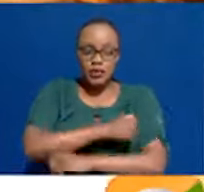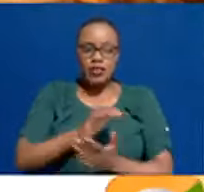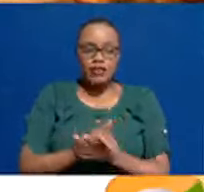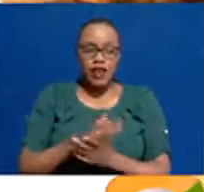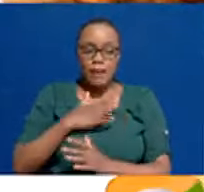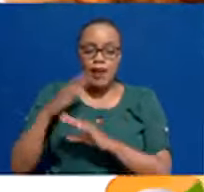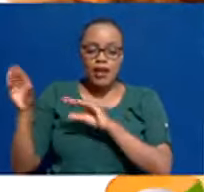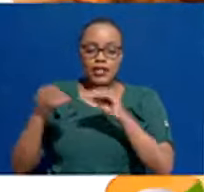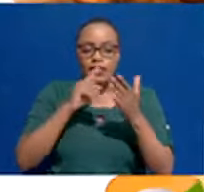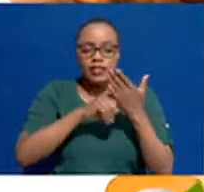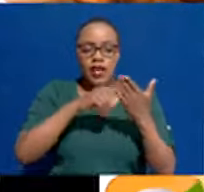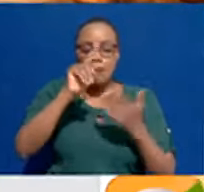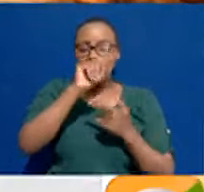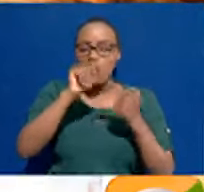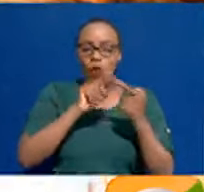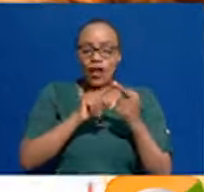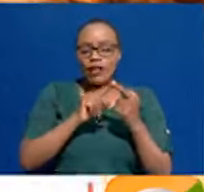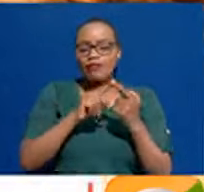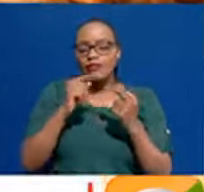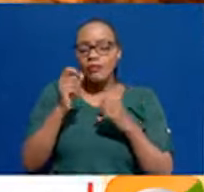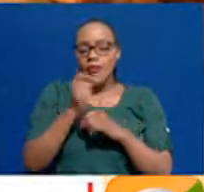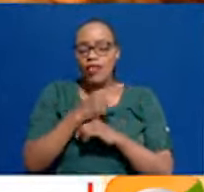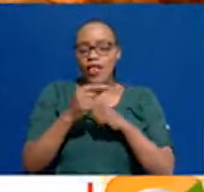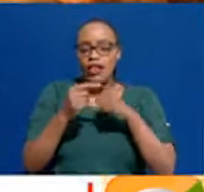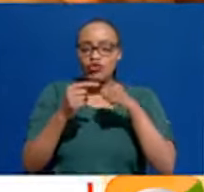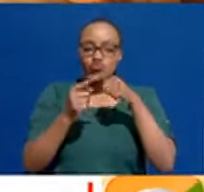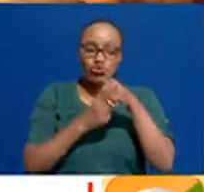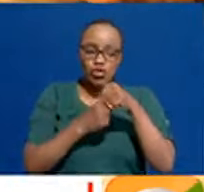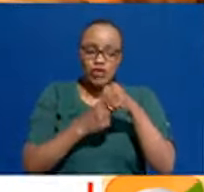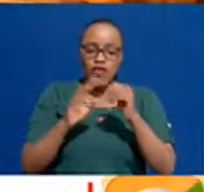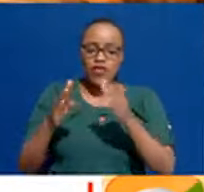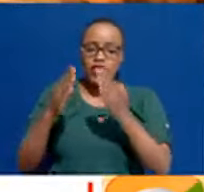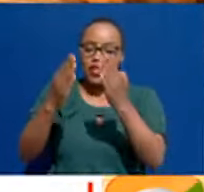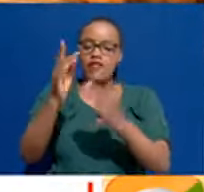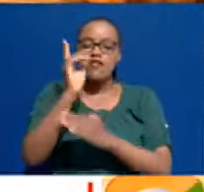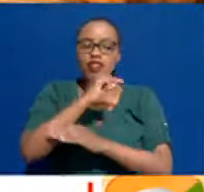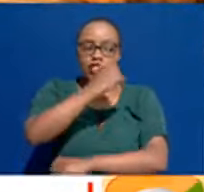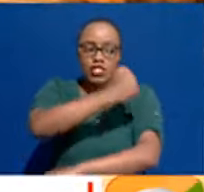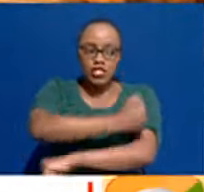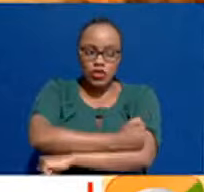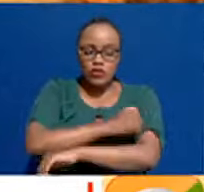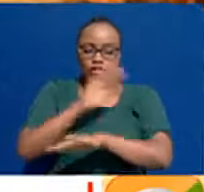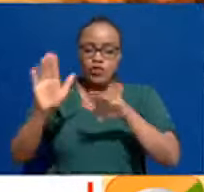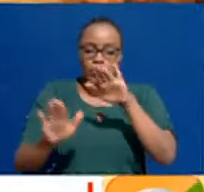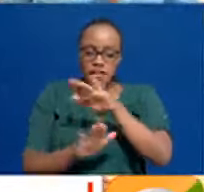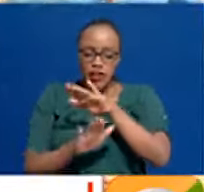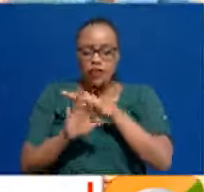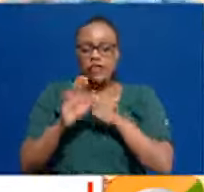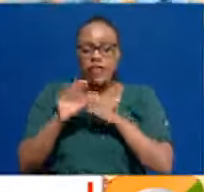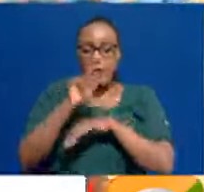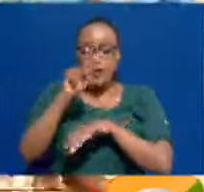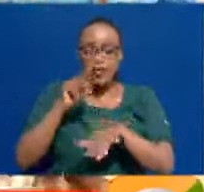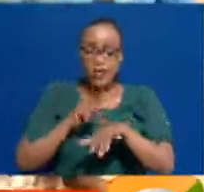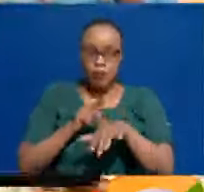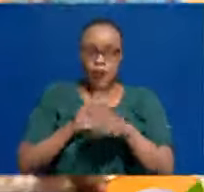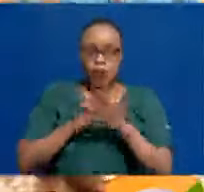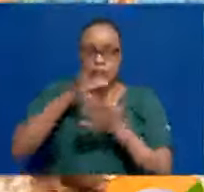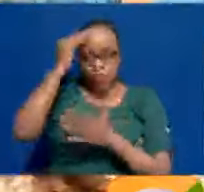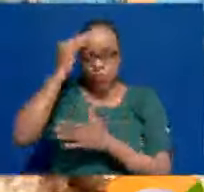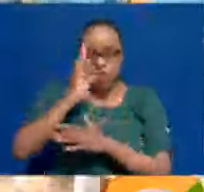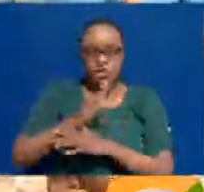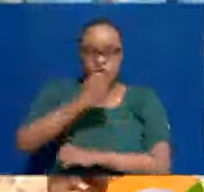transfer was approved in June, early June, and I handed over the school to the deputy head teacher. Wanafunzi wa shule